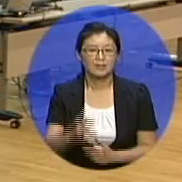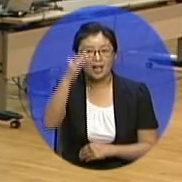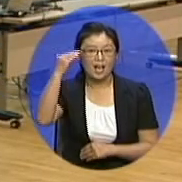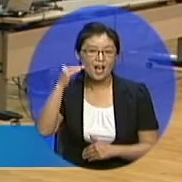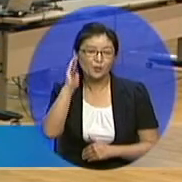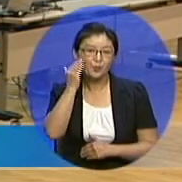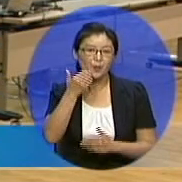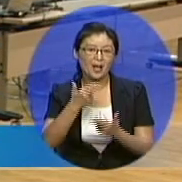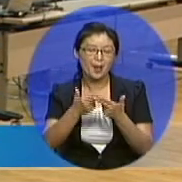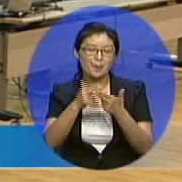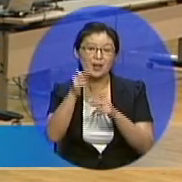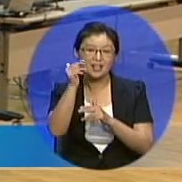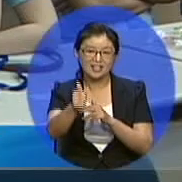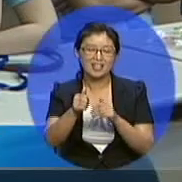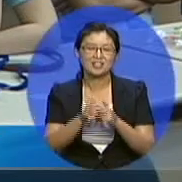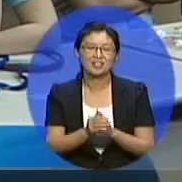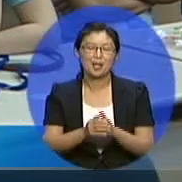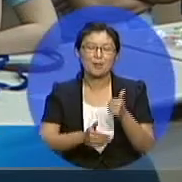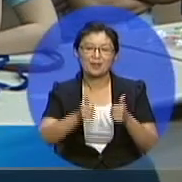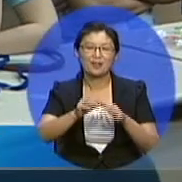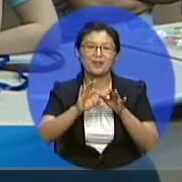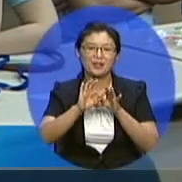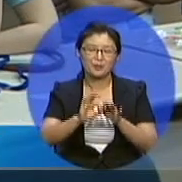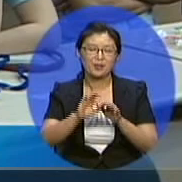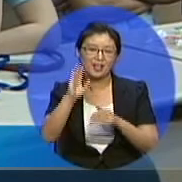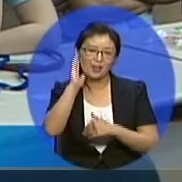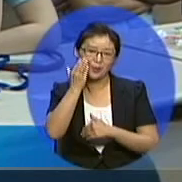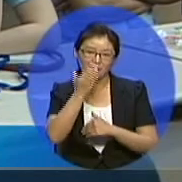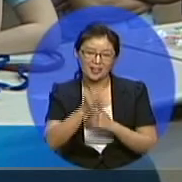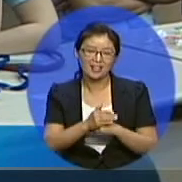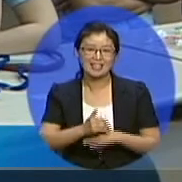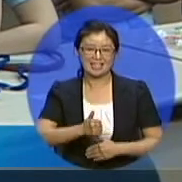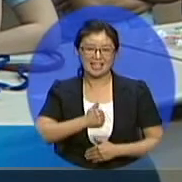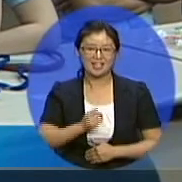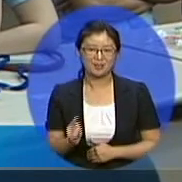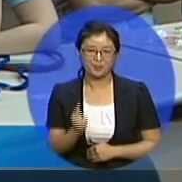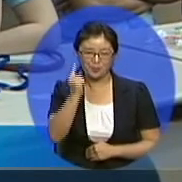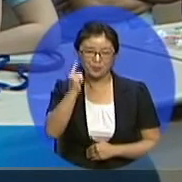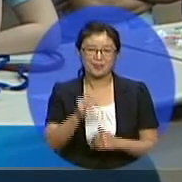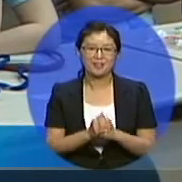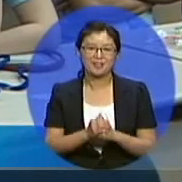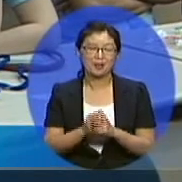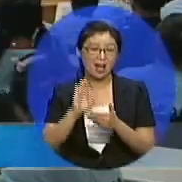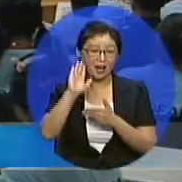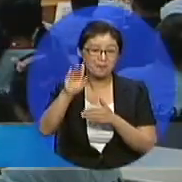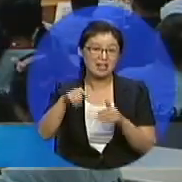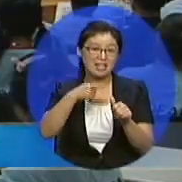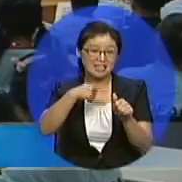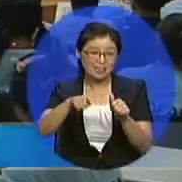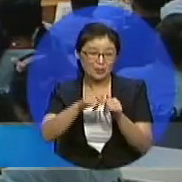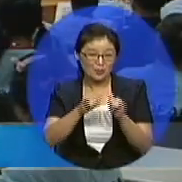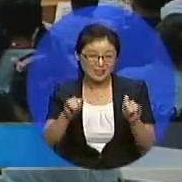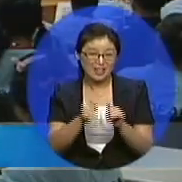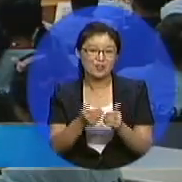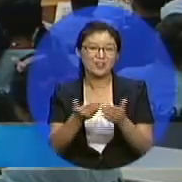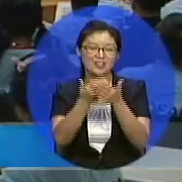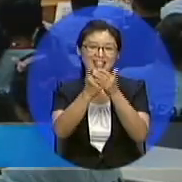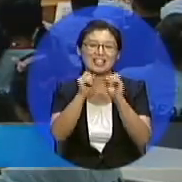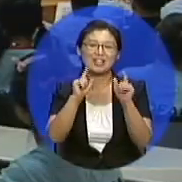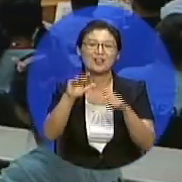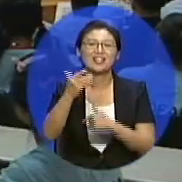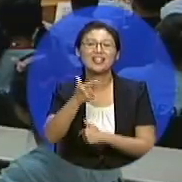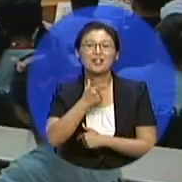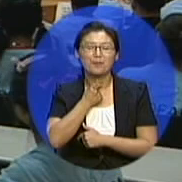한국농아인협회 변승일 회장은 이번 대회를 통해서 농아인들이 자긍심을 높이고 차세대 지도자로 성장할 수 있는 기회가 될 수